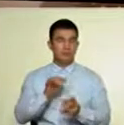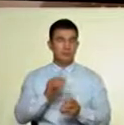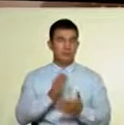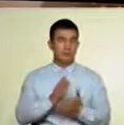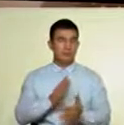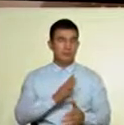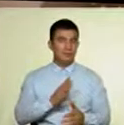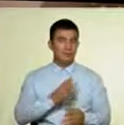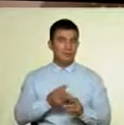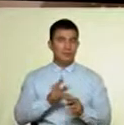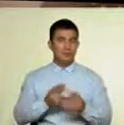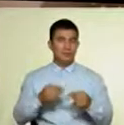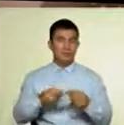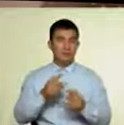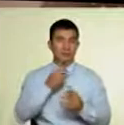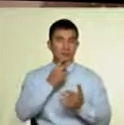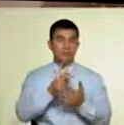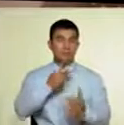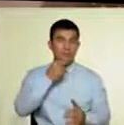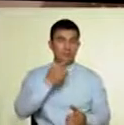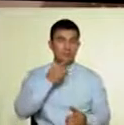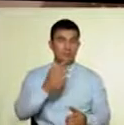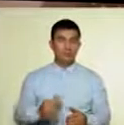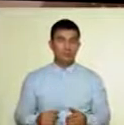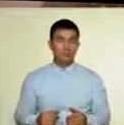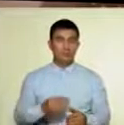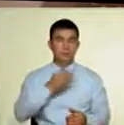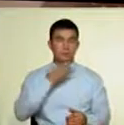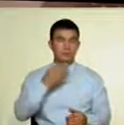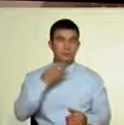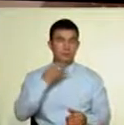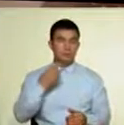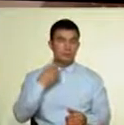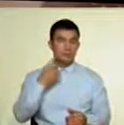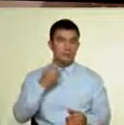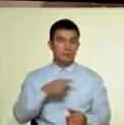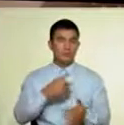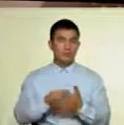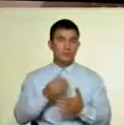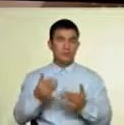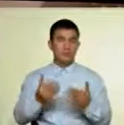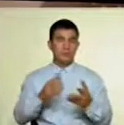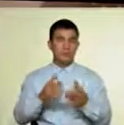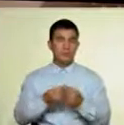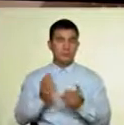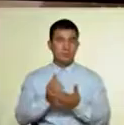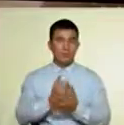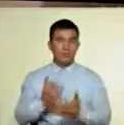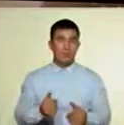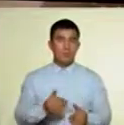o'taman. Darsligimizdagi 252 misol. Ko'p hadning son qiymatini toping deyilgan.